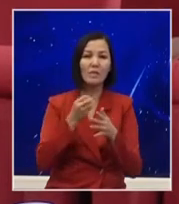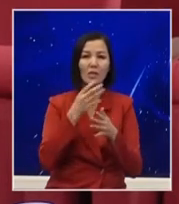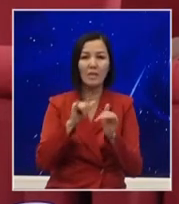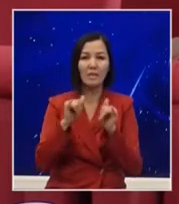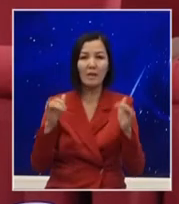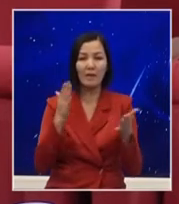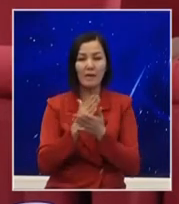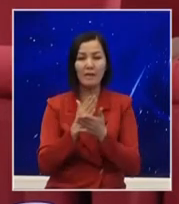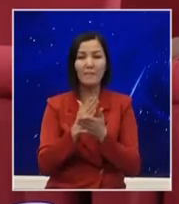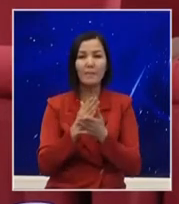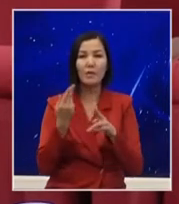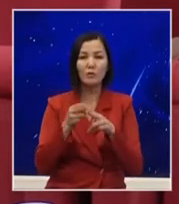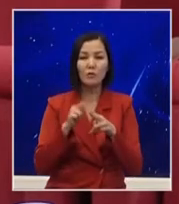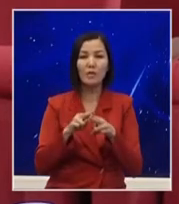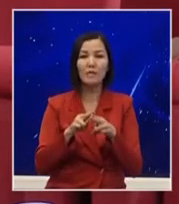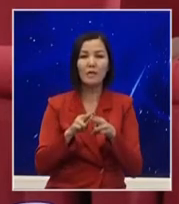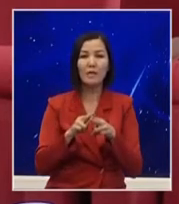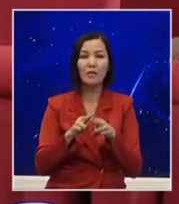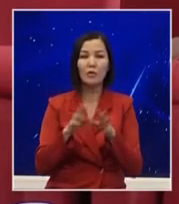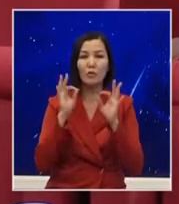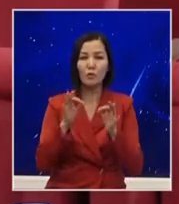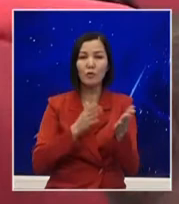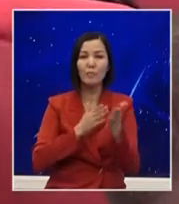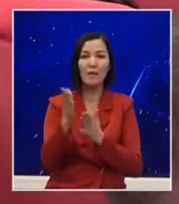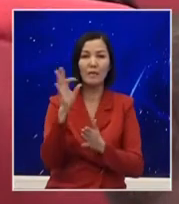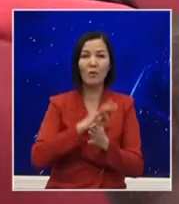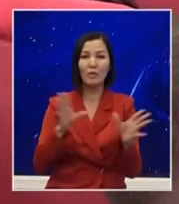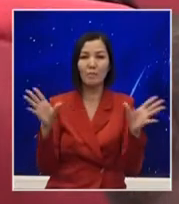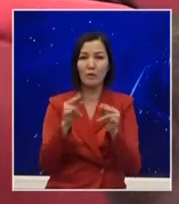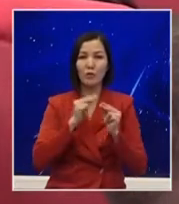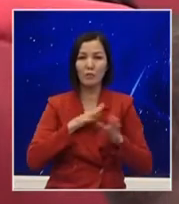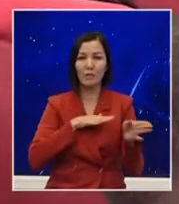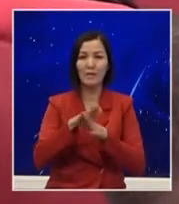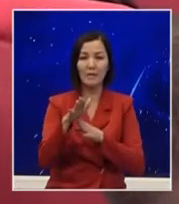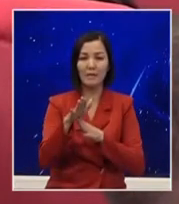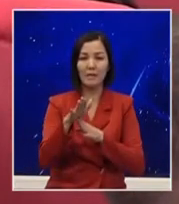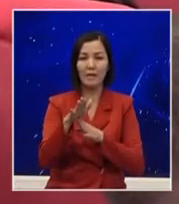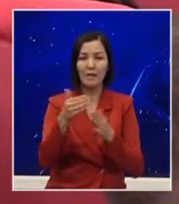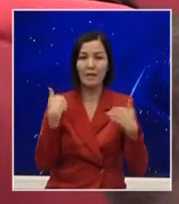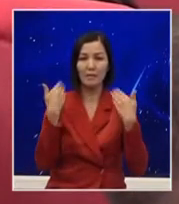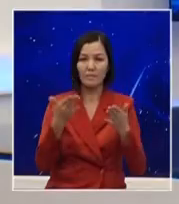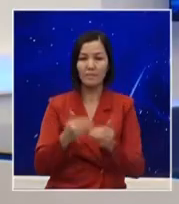жолға қойылған екен. Біз енді осыны оң бағытта қолданып, бірлесе жұмыс атқарсақ деп отырмыз.